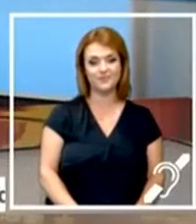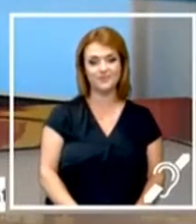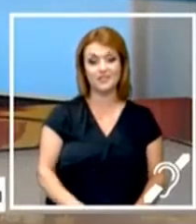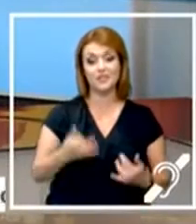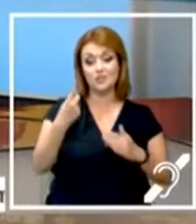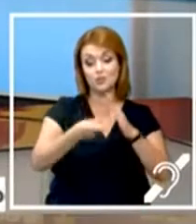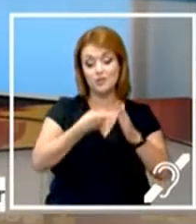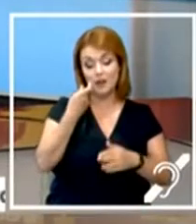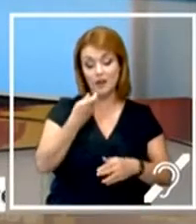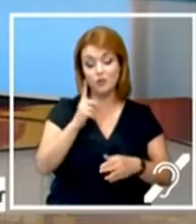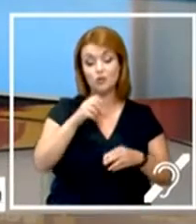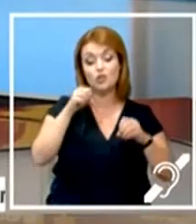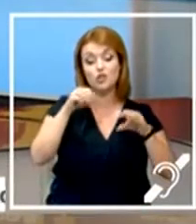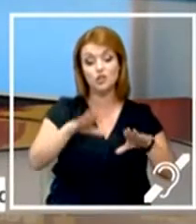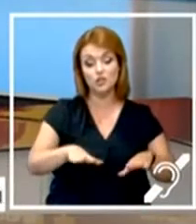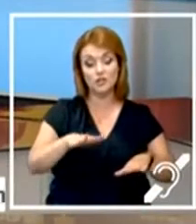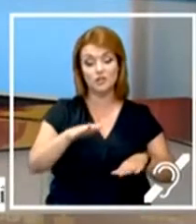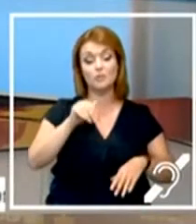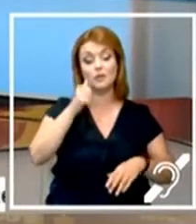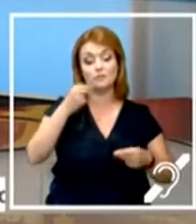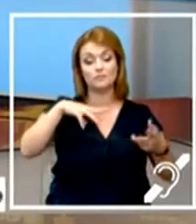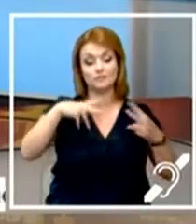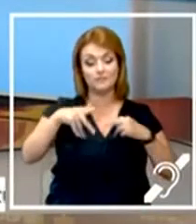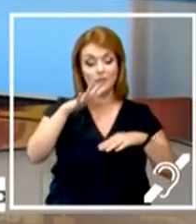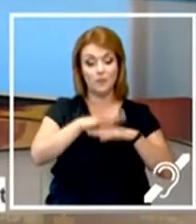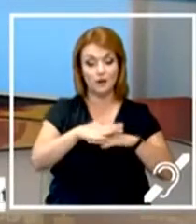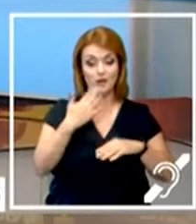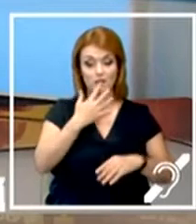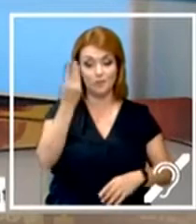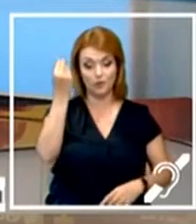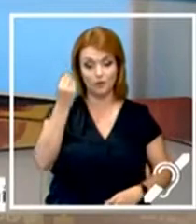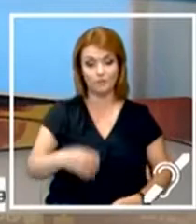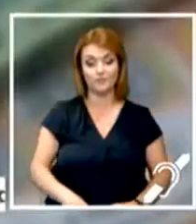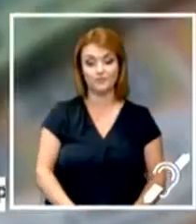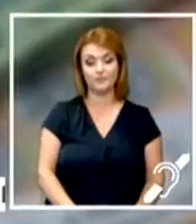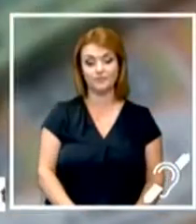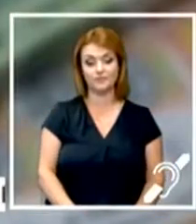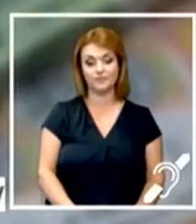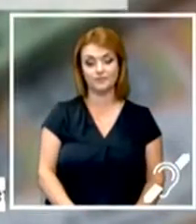Să vedem acum cotațiile valutare stabilite pentru mâine de Banca Națională a Moldovei.